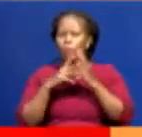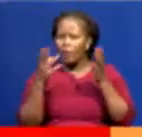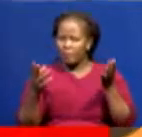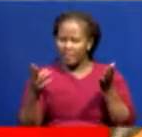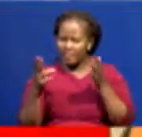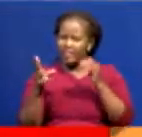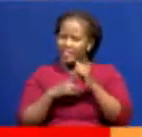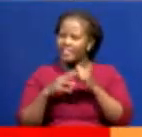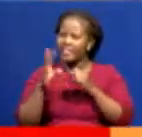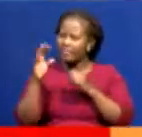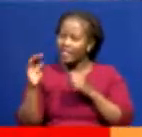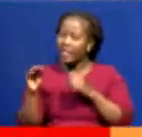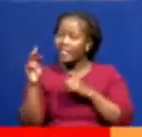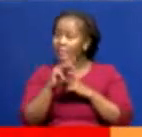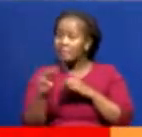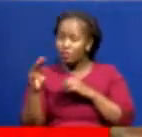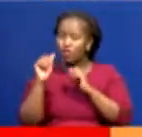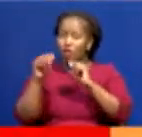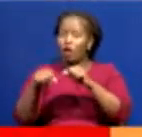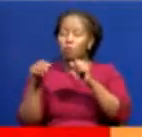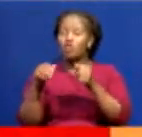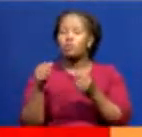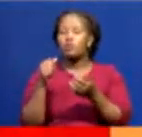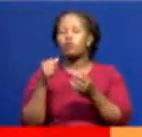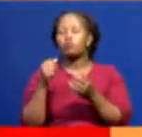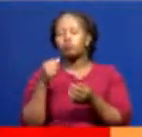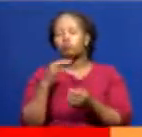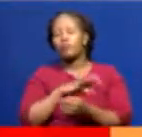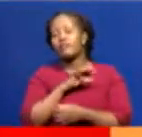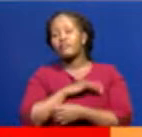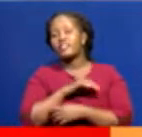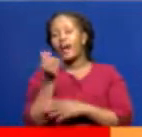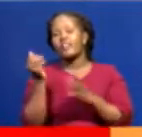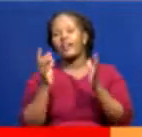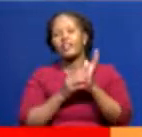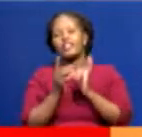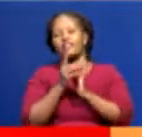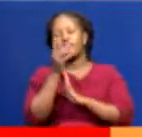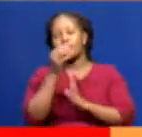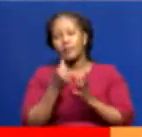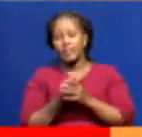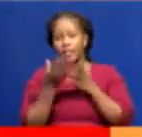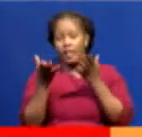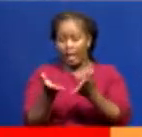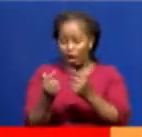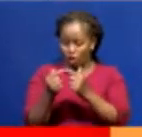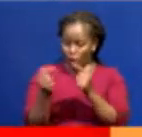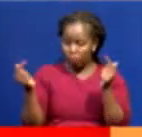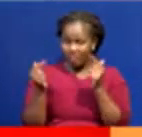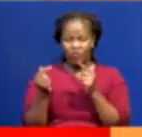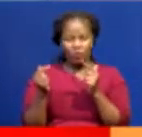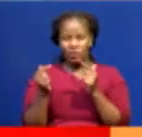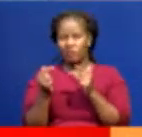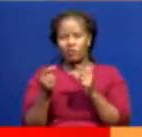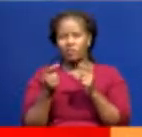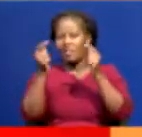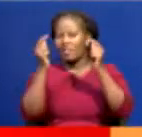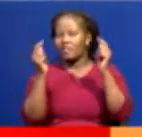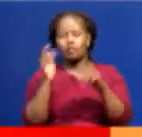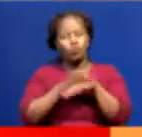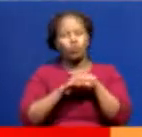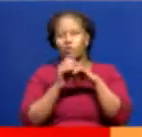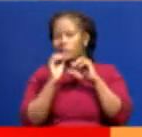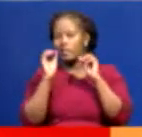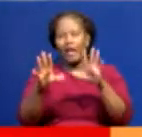700 ingesaidia kwa kufanya maendeleo katika taifa letu. Kwa hivyo yale ambayo upinzani wanafanya si sawa, haikubaliki